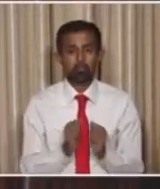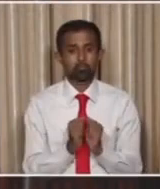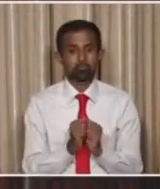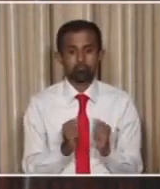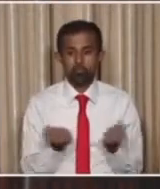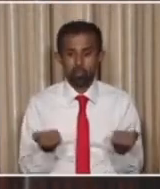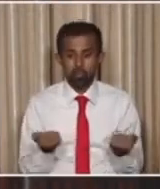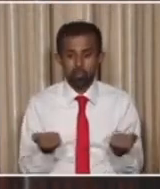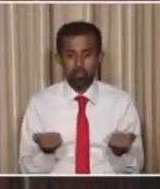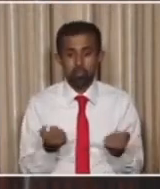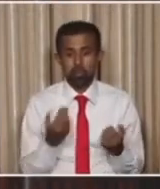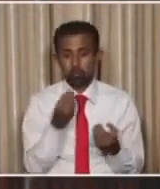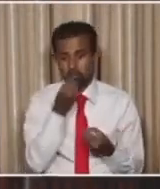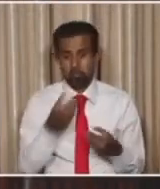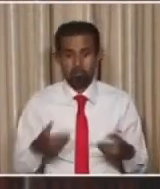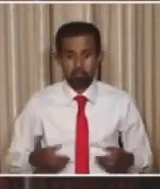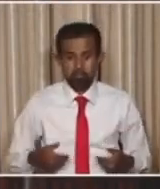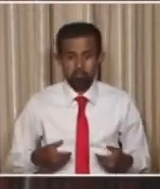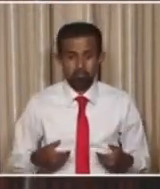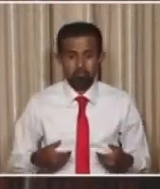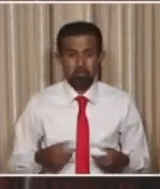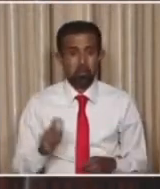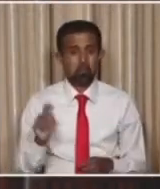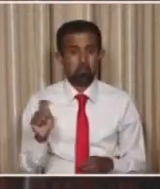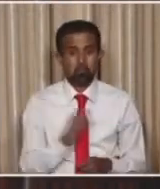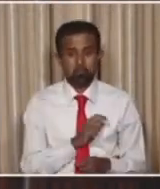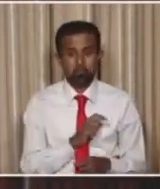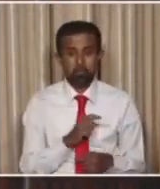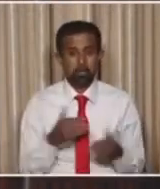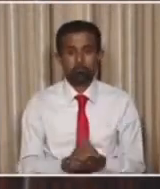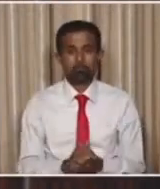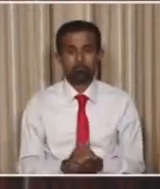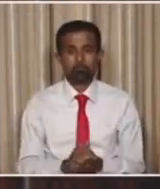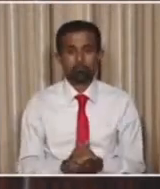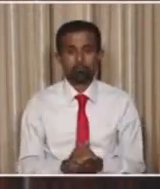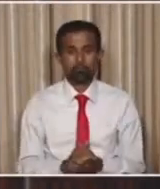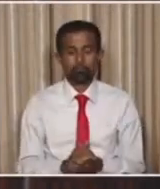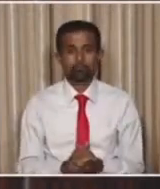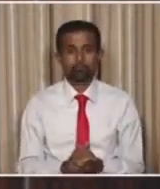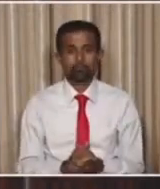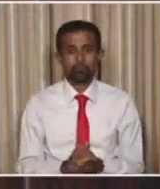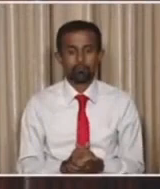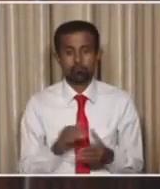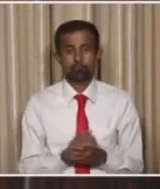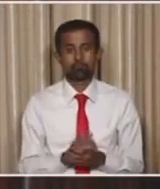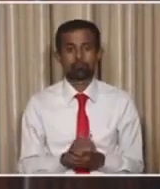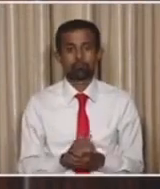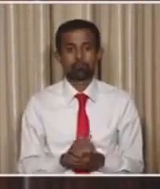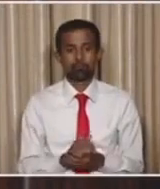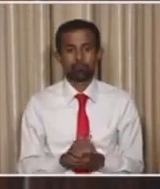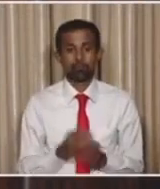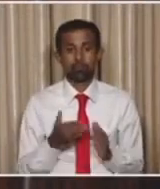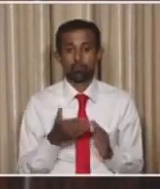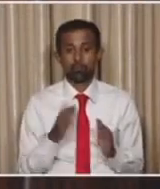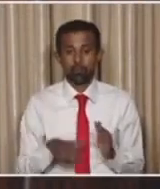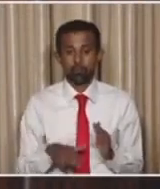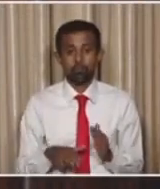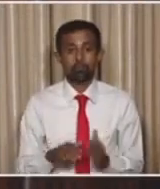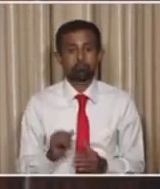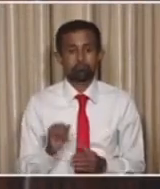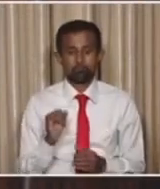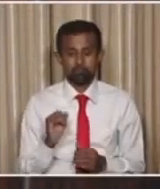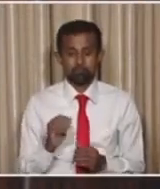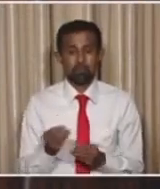විරැකියාව, මන්ද පෝෂණය, ආදායම් ව්‍යාප්ති විෂමතාව සහ අදටත් ගමට කැකිරි